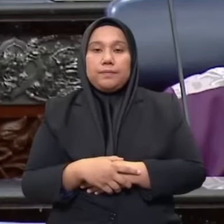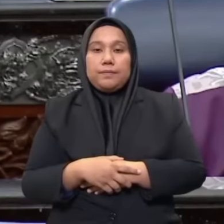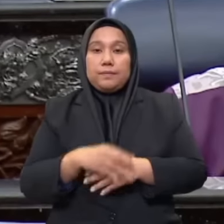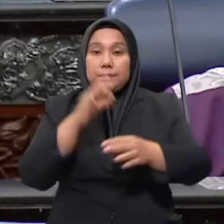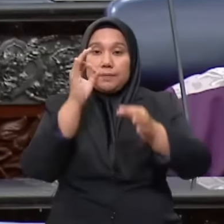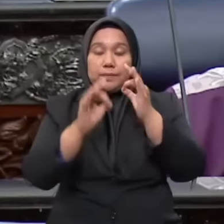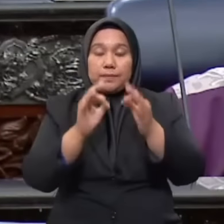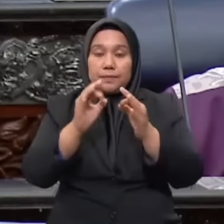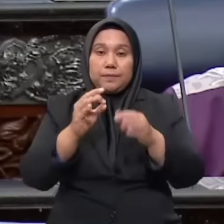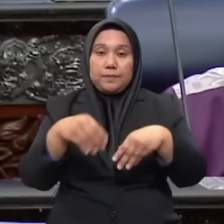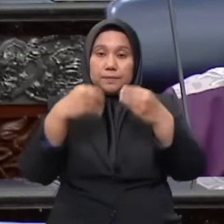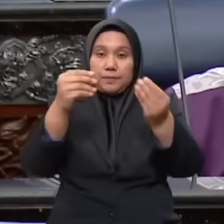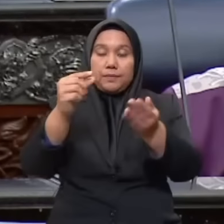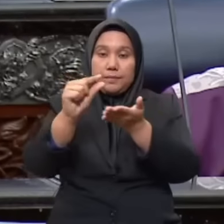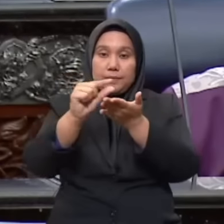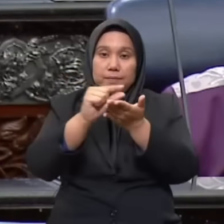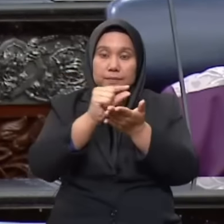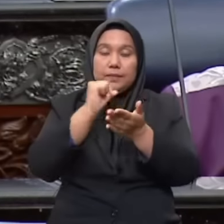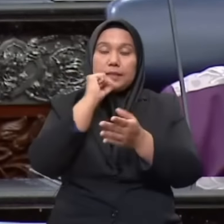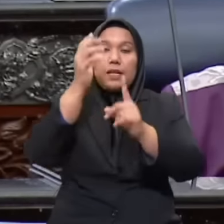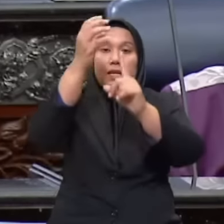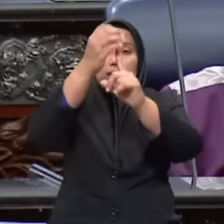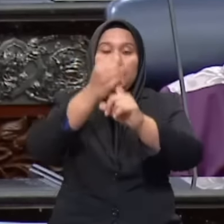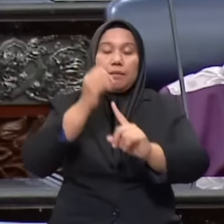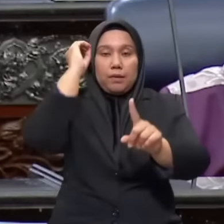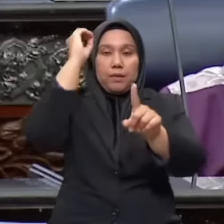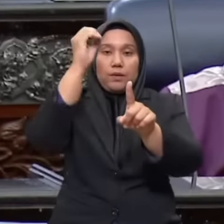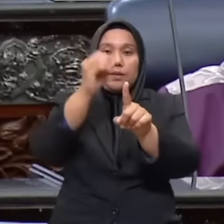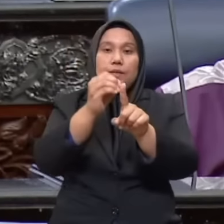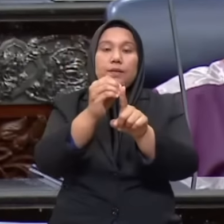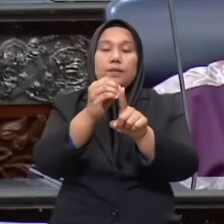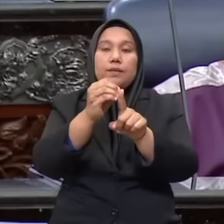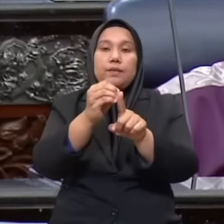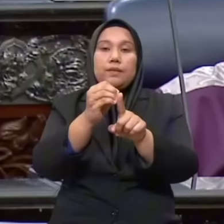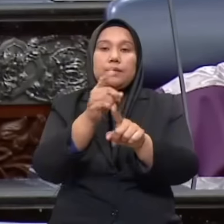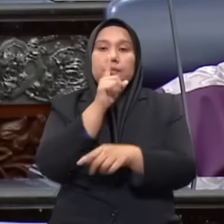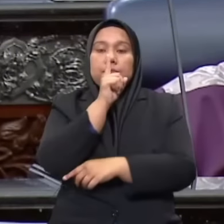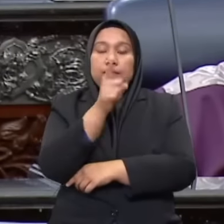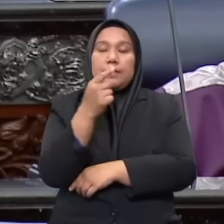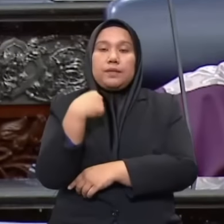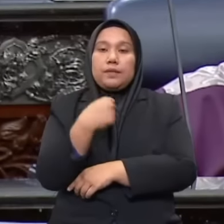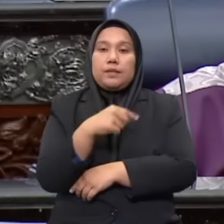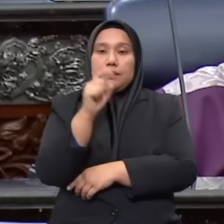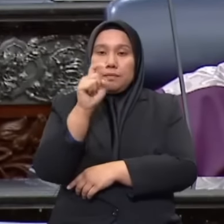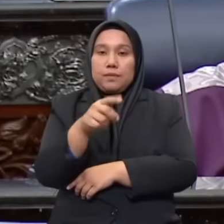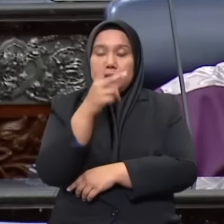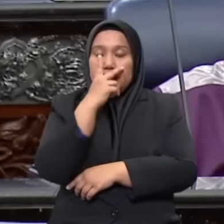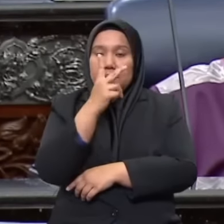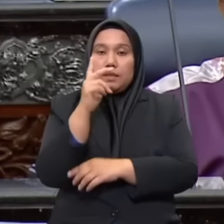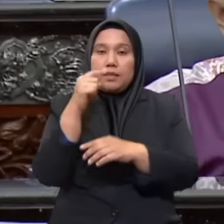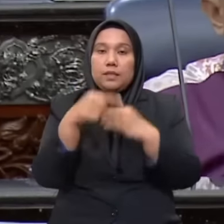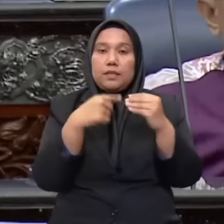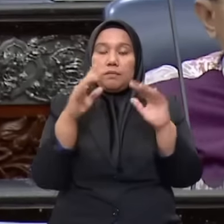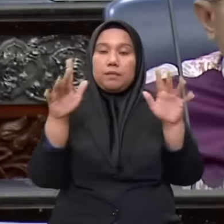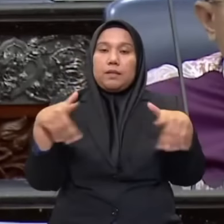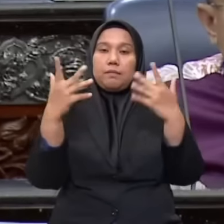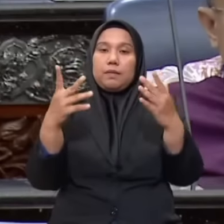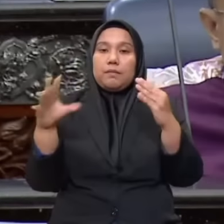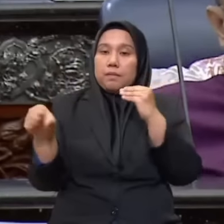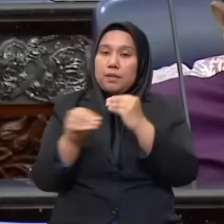Sekiranya pemberian geran ini tidak mencapai objektif, tidakkah apa ni yang sepatutnya dilihat adalah tentang bagaimana untuk menambah